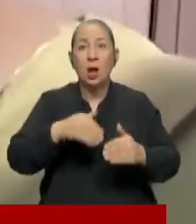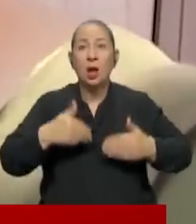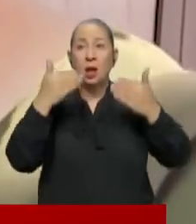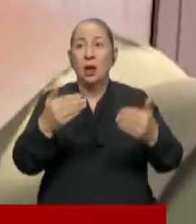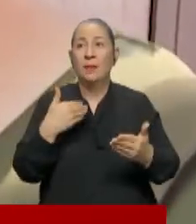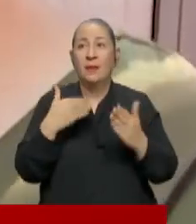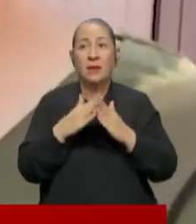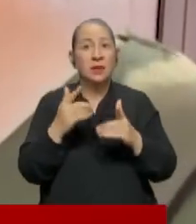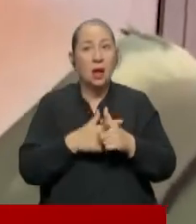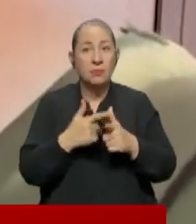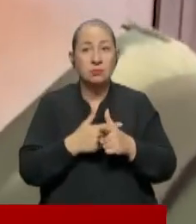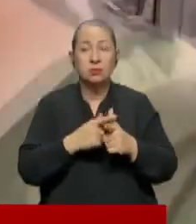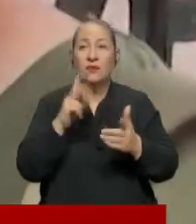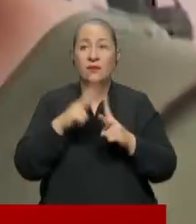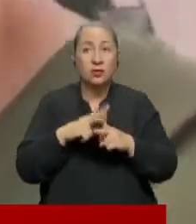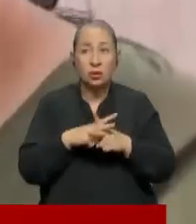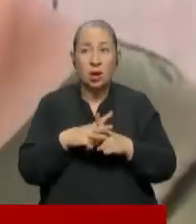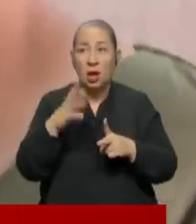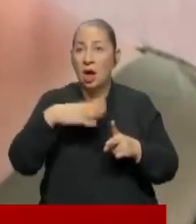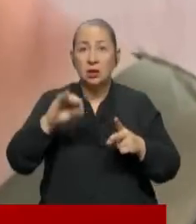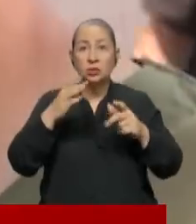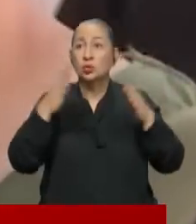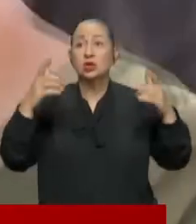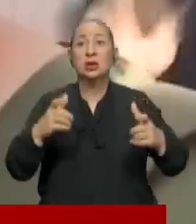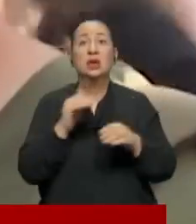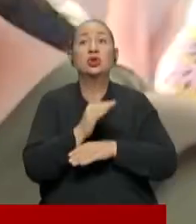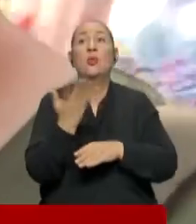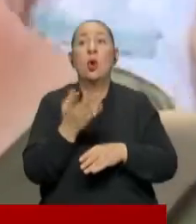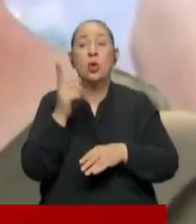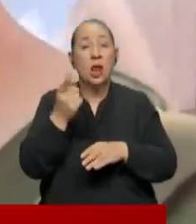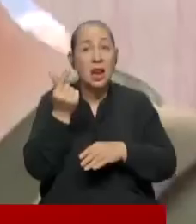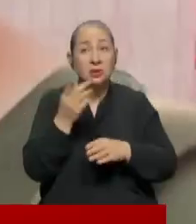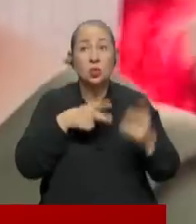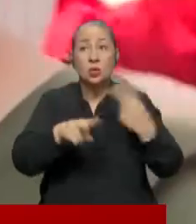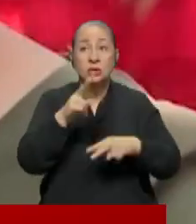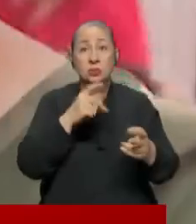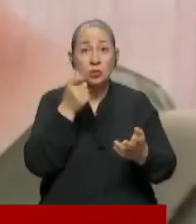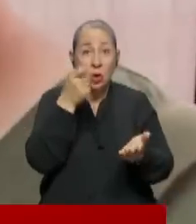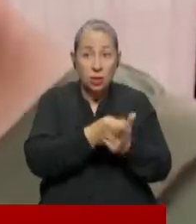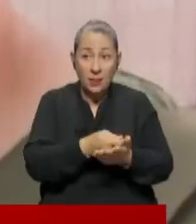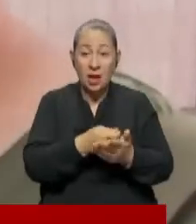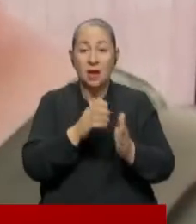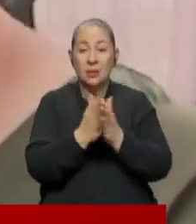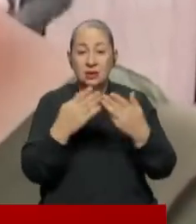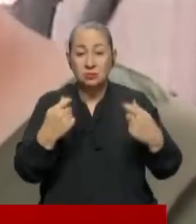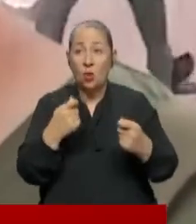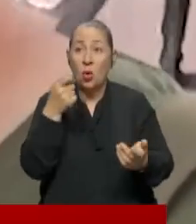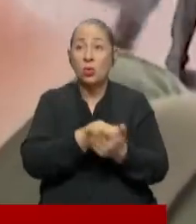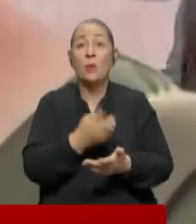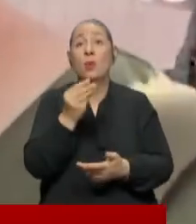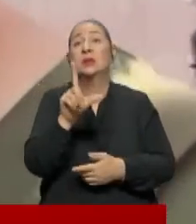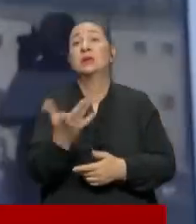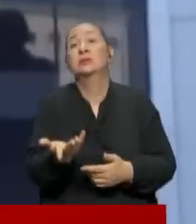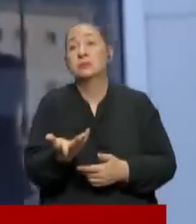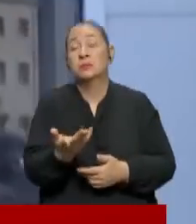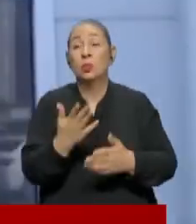ertelendi. Benim ev kiram, faturalar. Herkes büyük şehirde yaşamıyor sonuçta. Onların en azından ulaşım ücretleri ödenmeli. Kırtasiye masrafları falan her şey ödenmesi